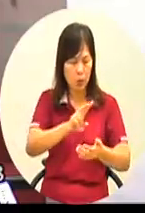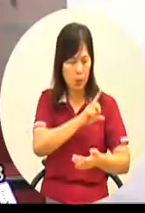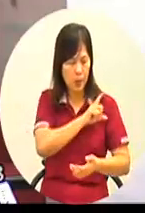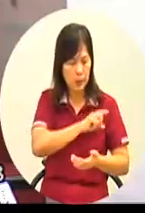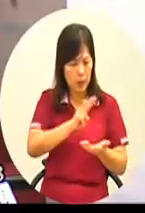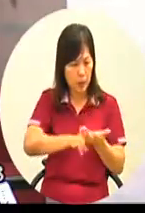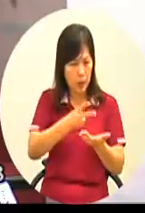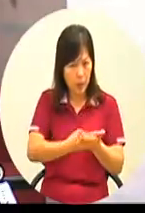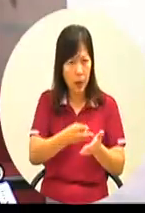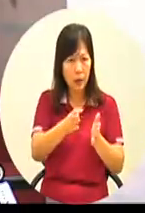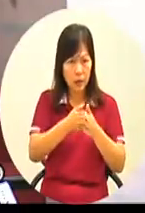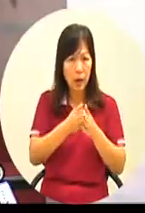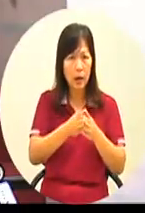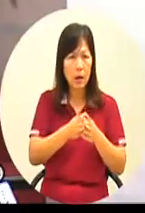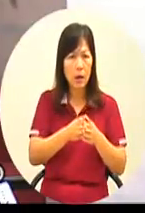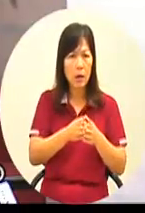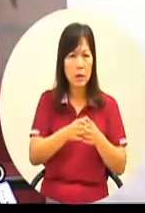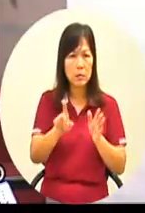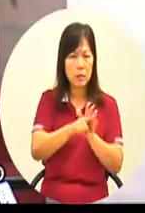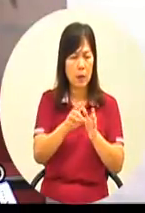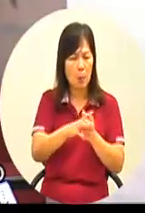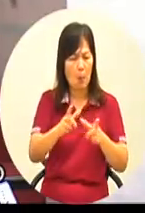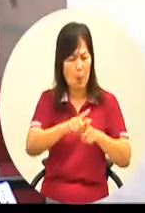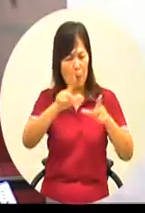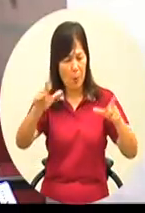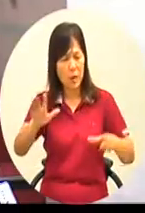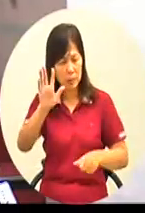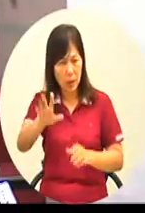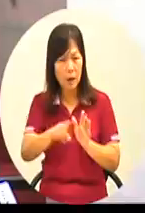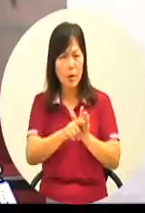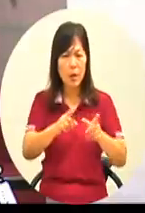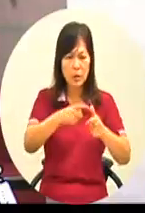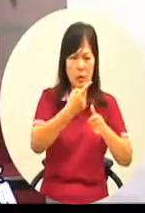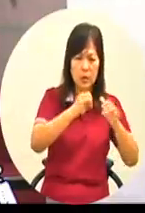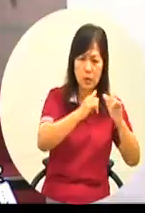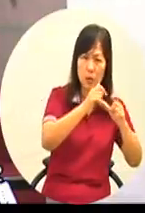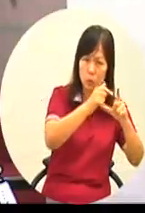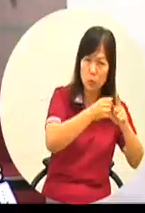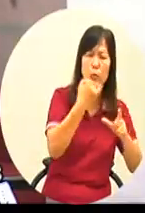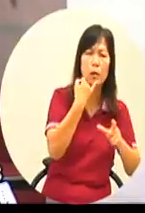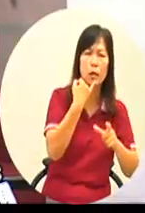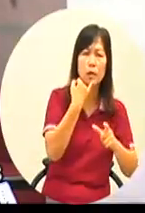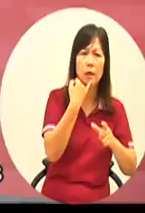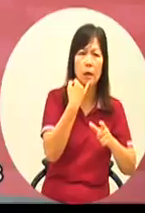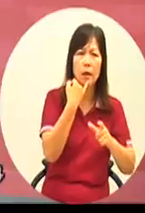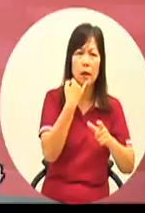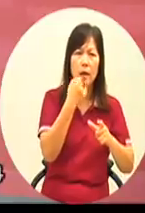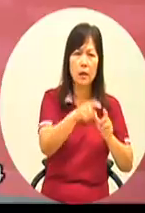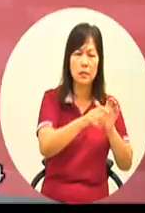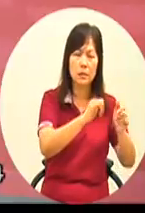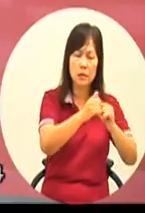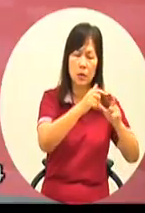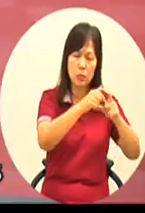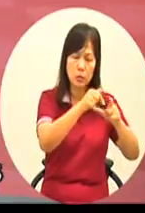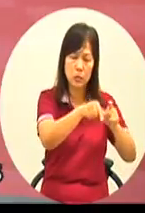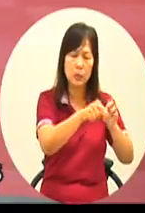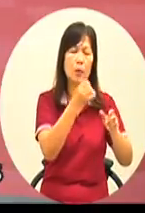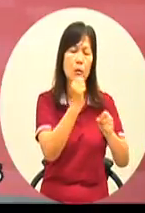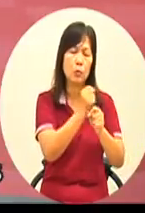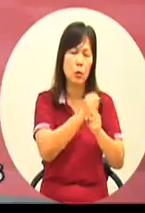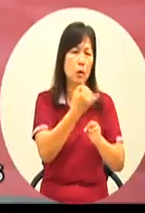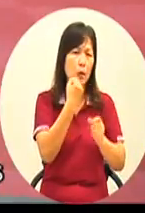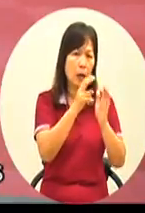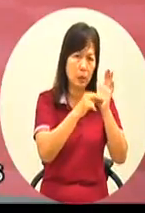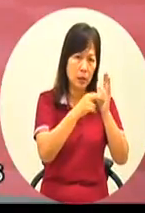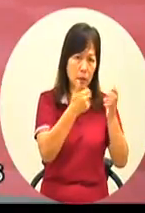改变， 那很慎重， 那个其实是知识体大。 不过你们是先社区啊，先社区去做一些这样的， 这个我们可以来 说明